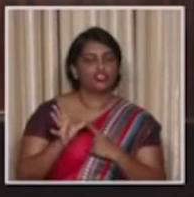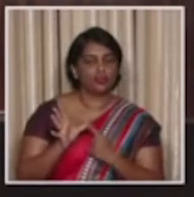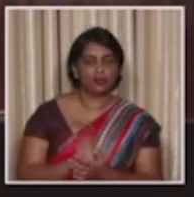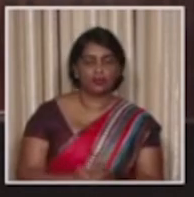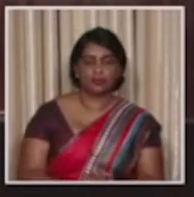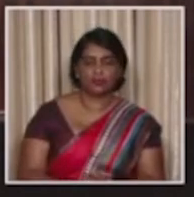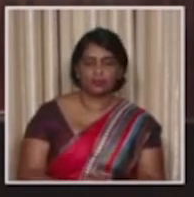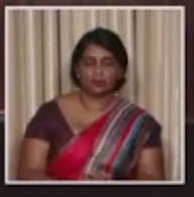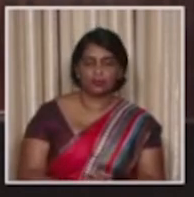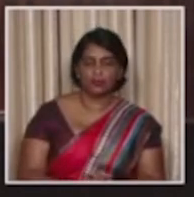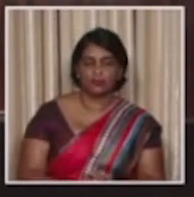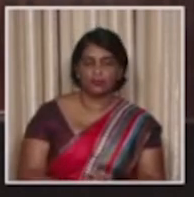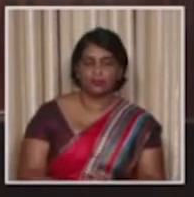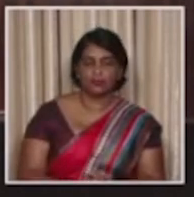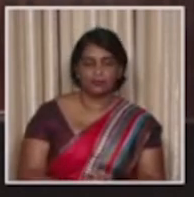මැතිතුමා